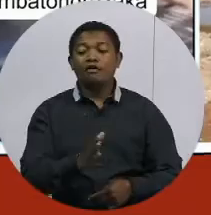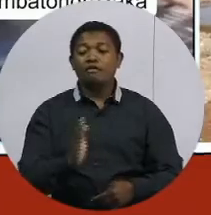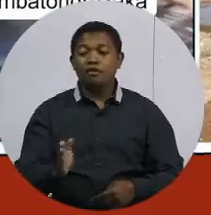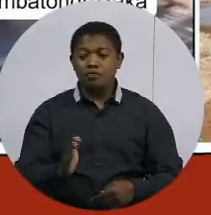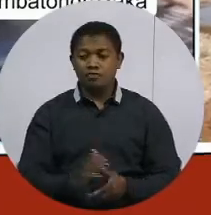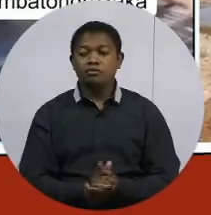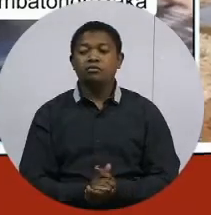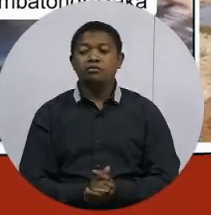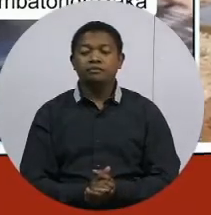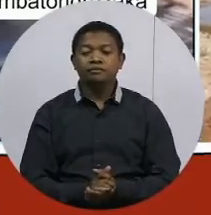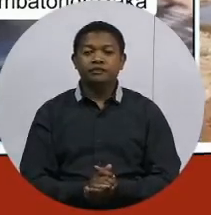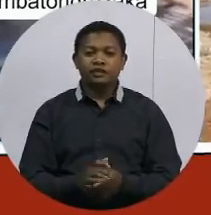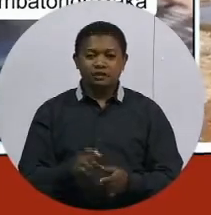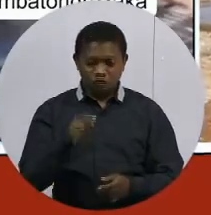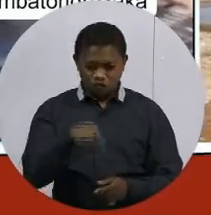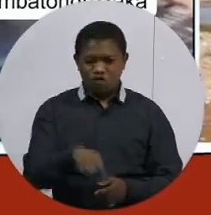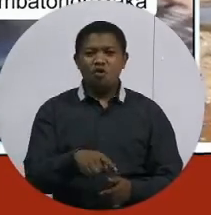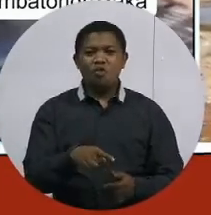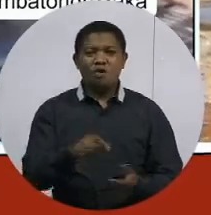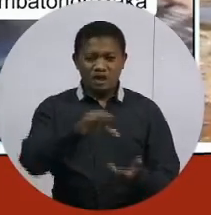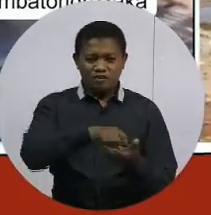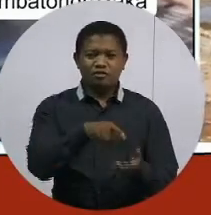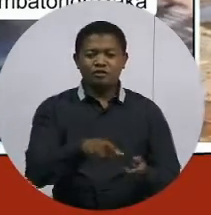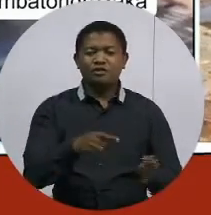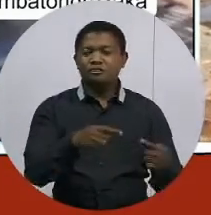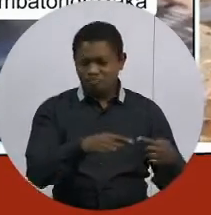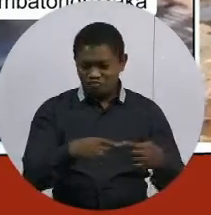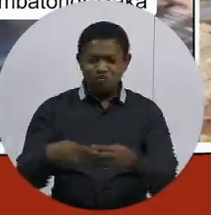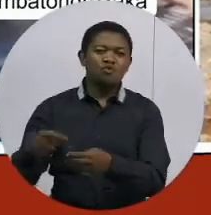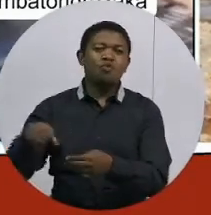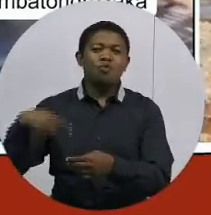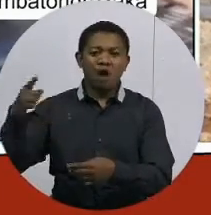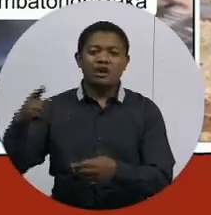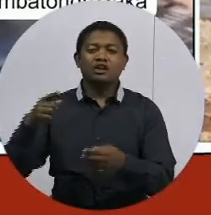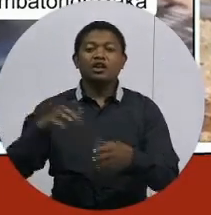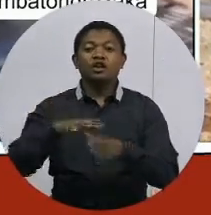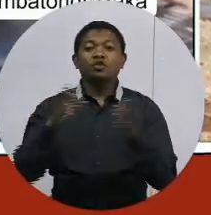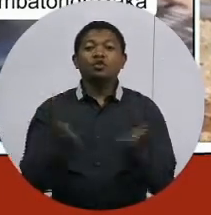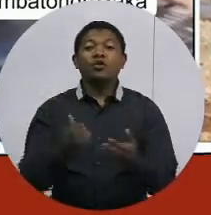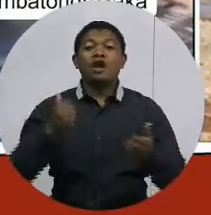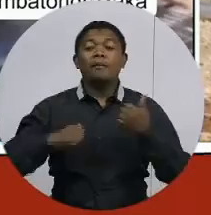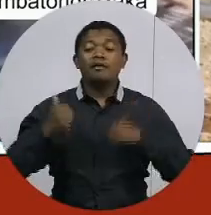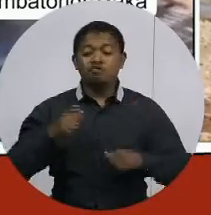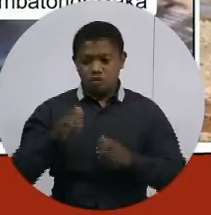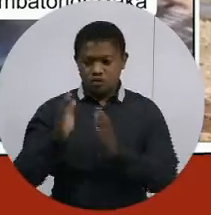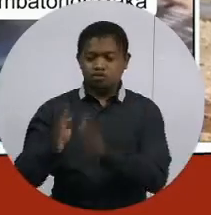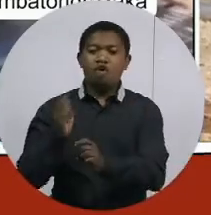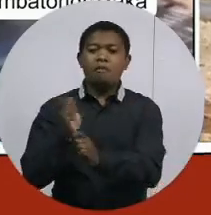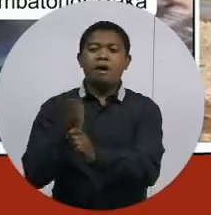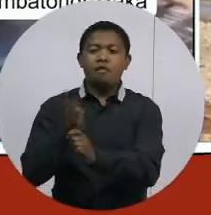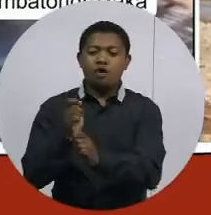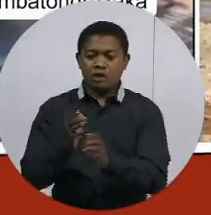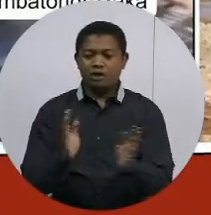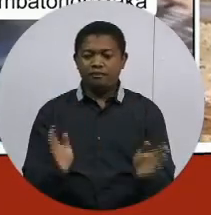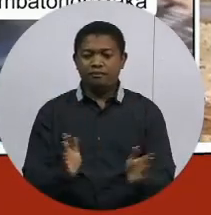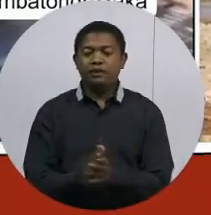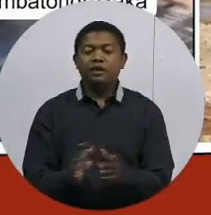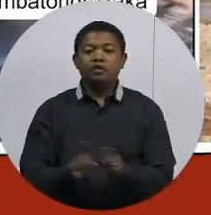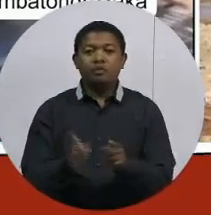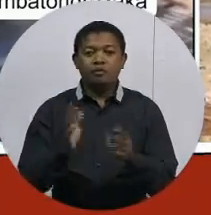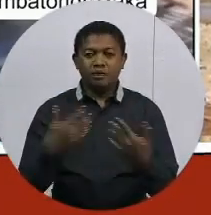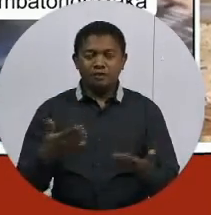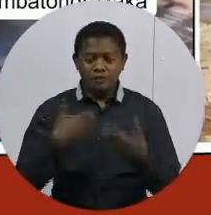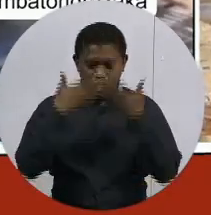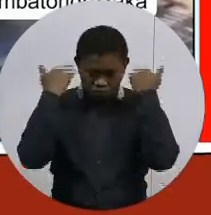amin'ireo kominina ambanivohitra izay mandrafitra ity distrikana Ambatondrazaka ity moa izao fananganana fotodrafitrasa izao ka vahoaka maro no isitraka tombontsoa